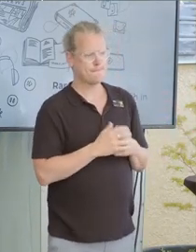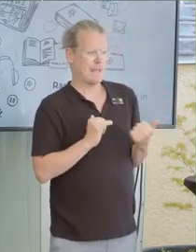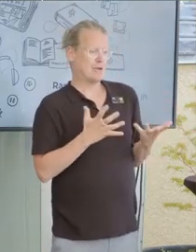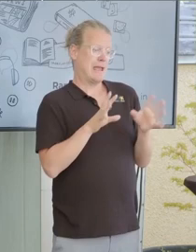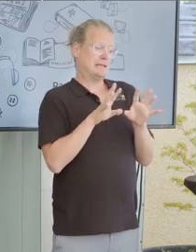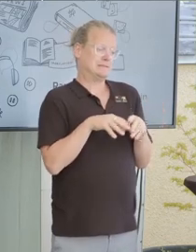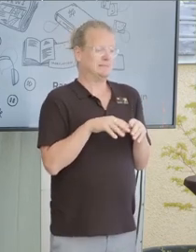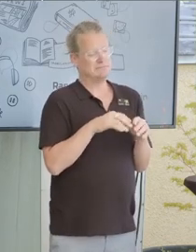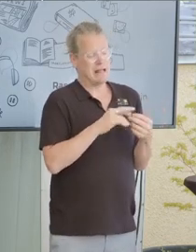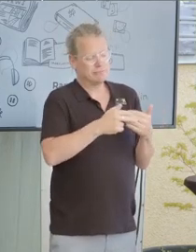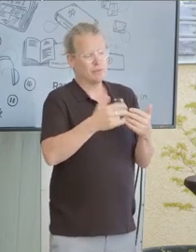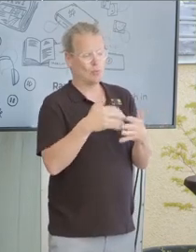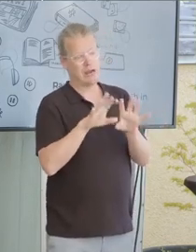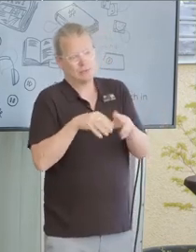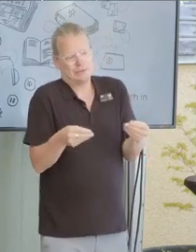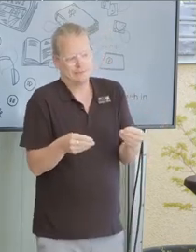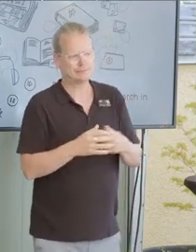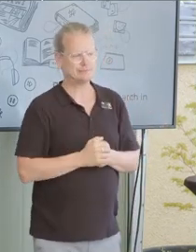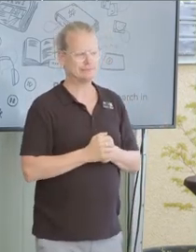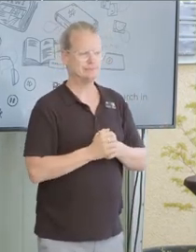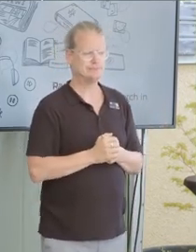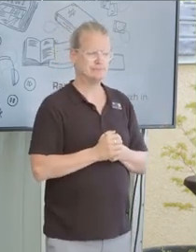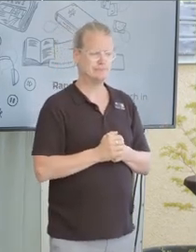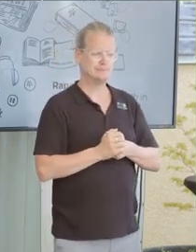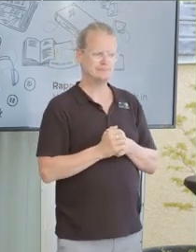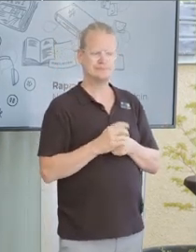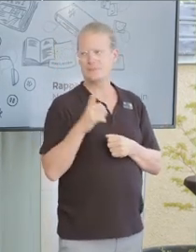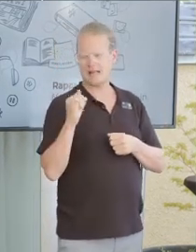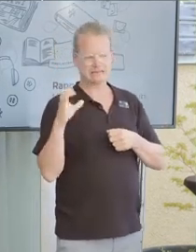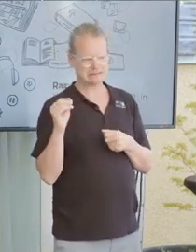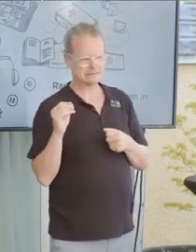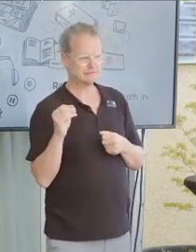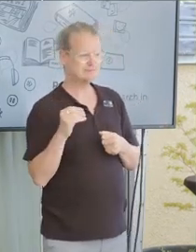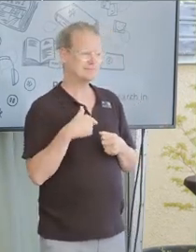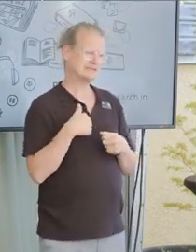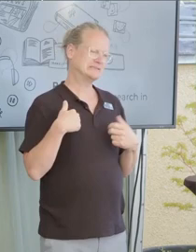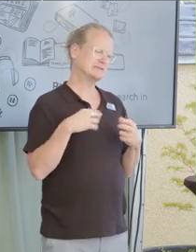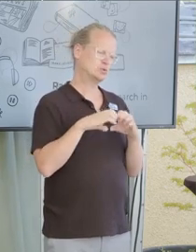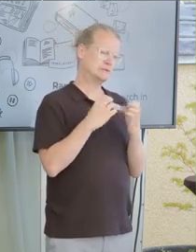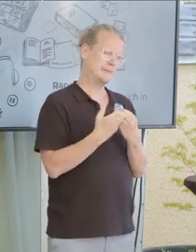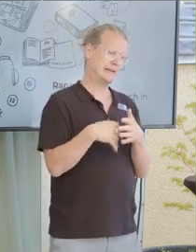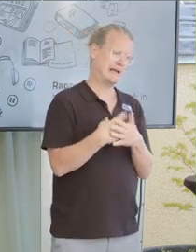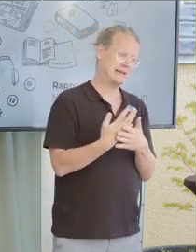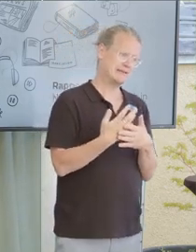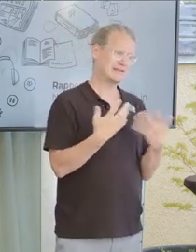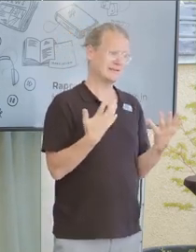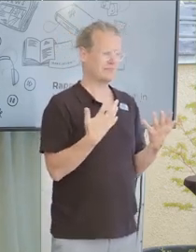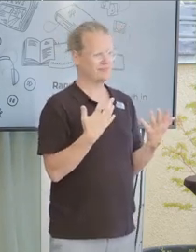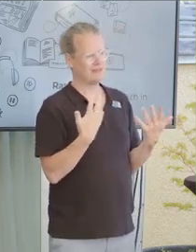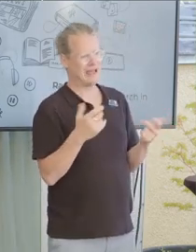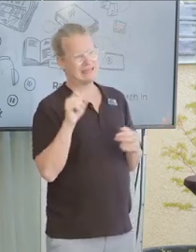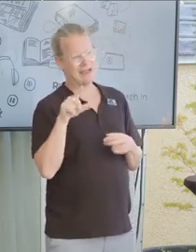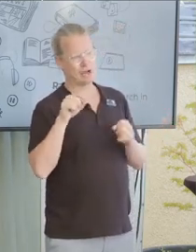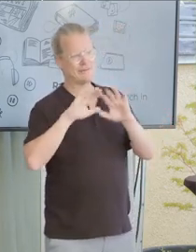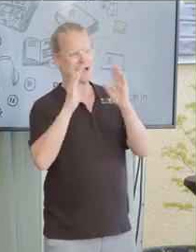tänker så här, ja, men sociala medier är väl det man ofta tänker på när man tänker digitaliserat material. Verkligen, liksom. Verkligen. Ja. Så det